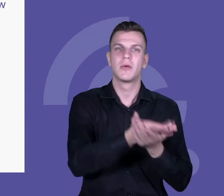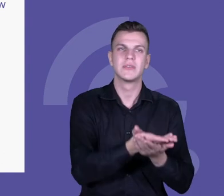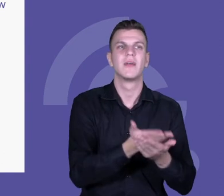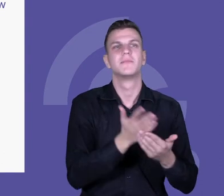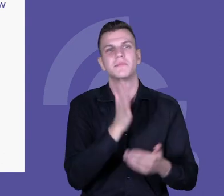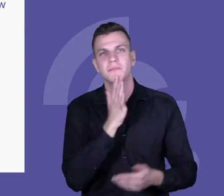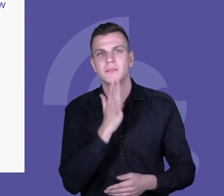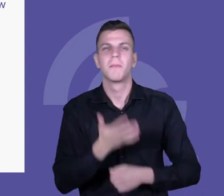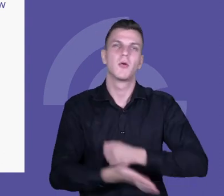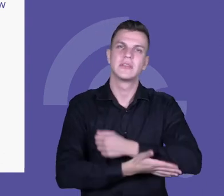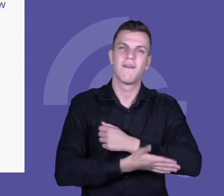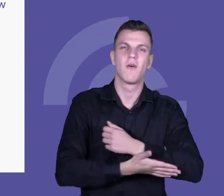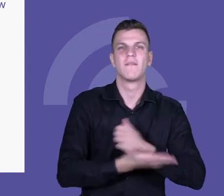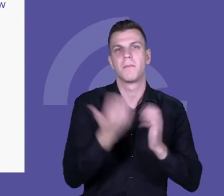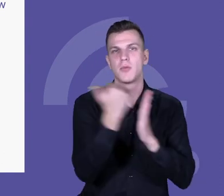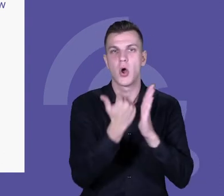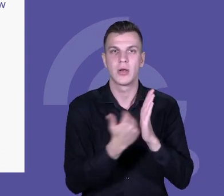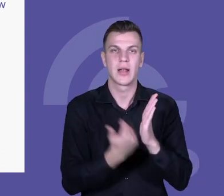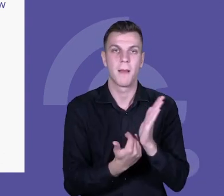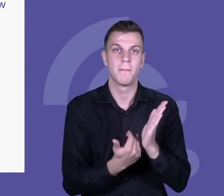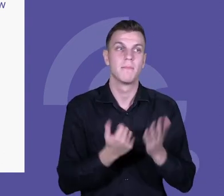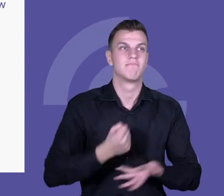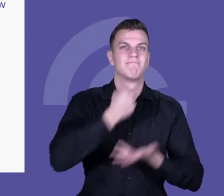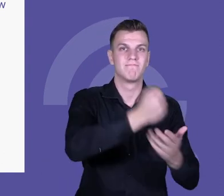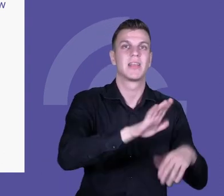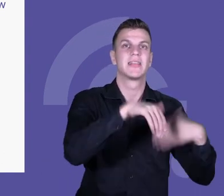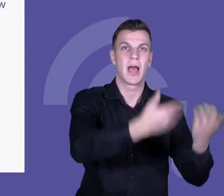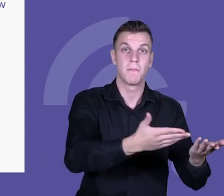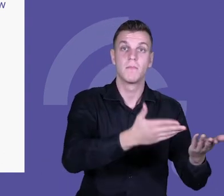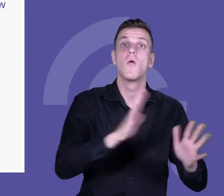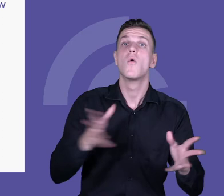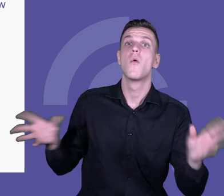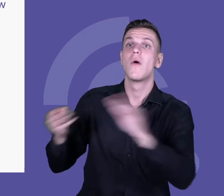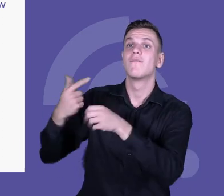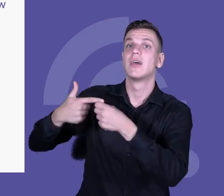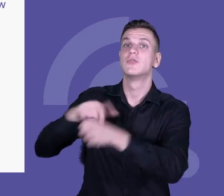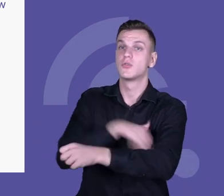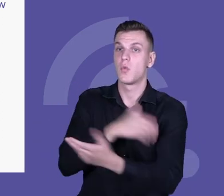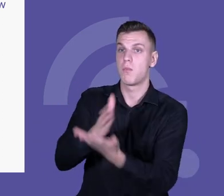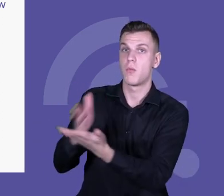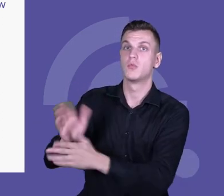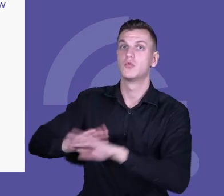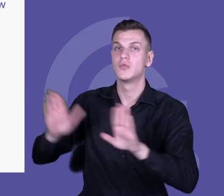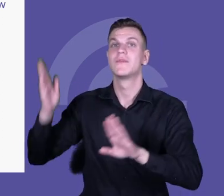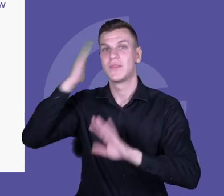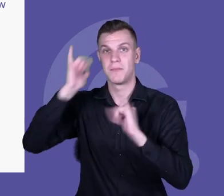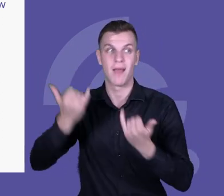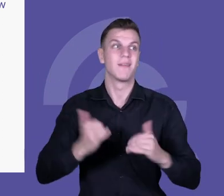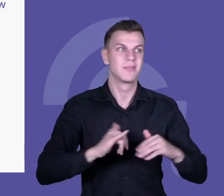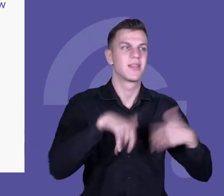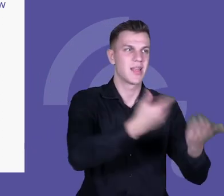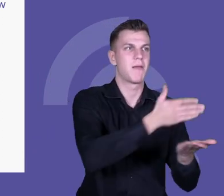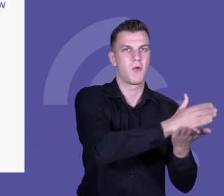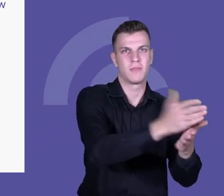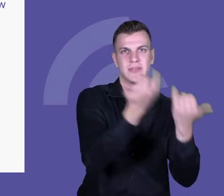podobne do Szkoły dla Innowatora. Teraz skorzystało z niego 20 szkół, powinniśmy to rozszerzać dalej, ale też cały czas szkolić